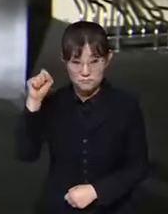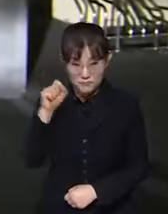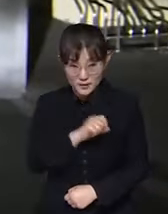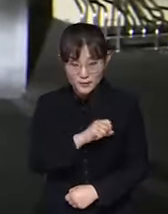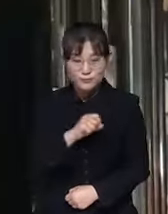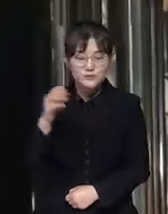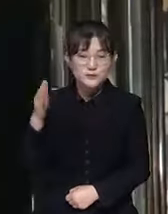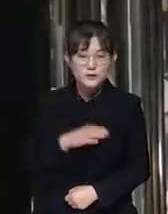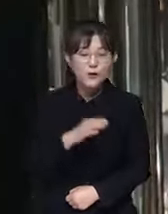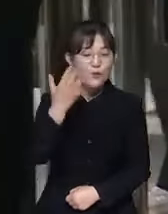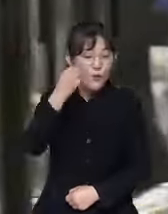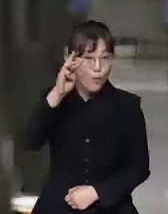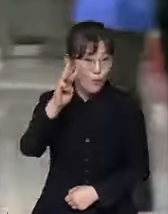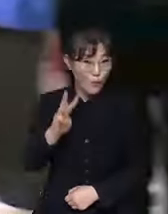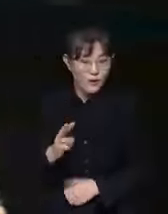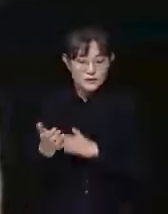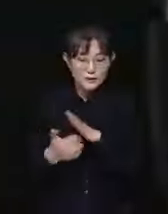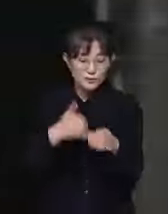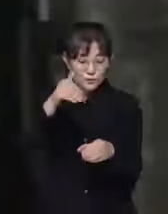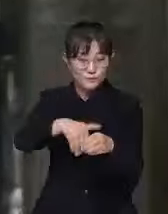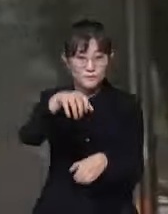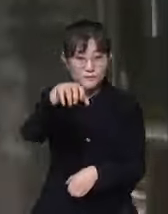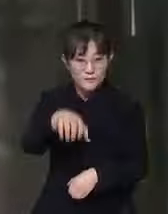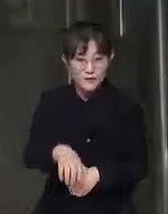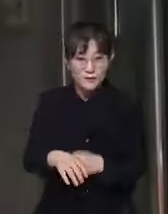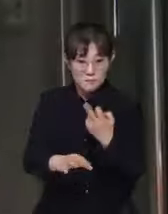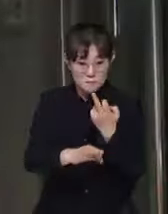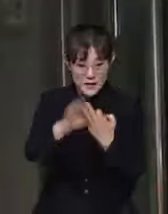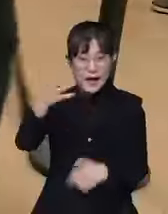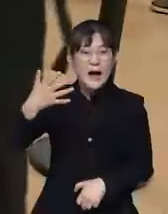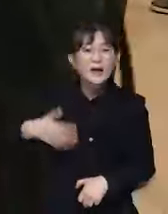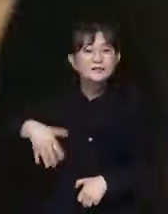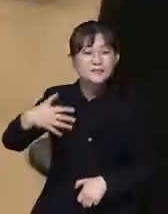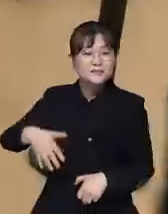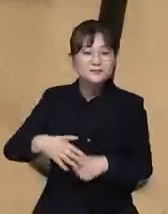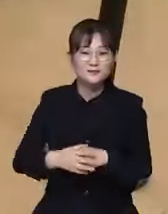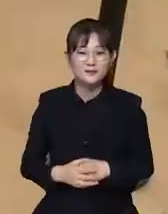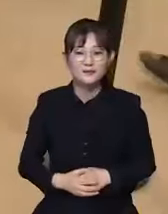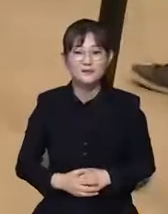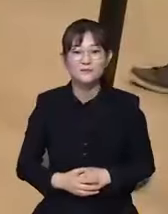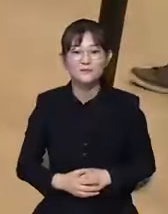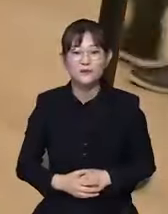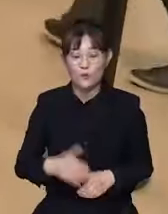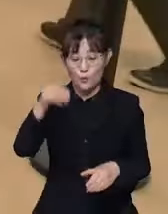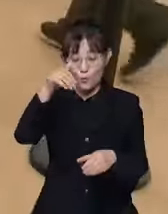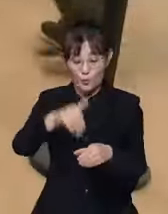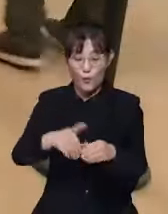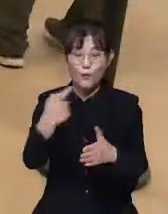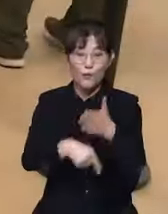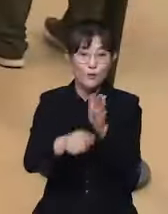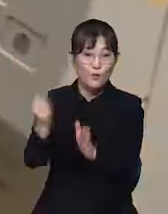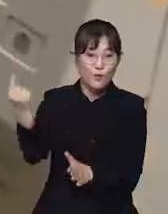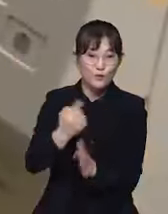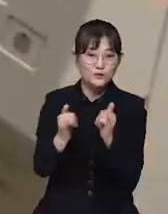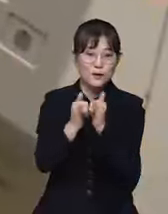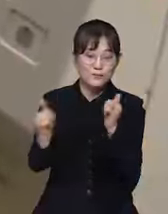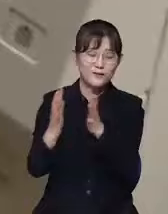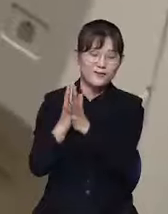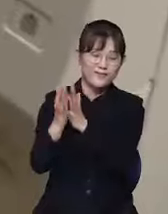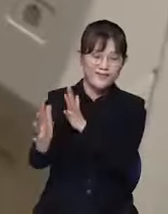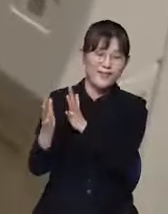전남 영광의 한 사전 투표소 해가 뜨기도 전부터 투표소 밖은 소중한 한표를 행사하려는